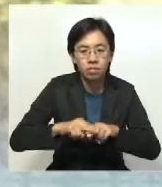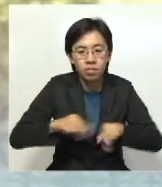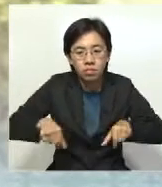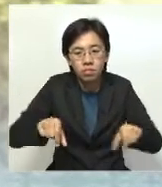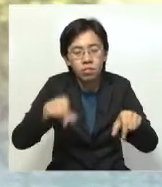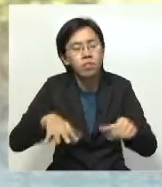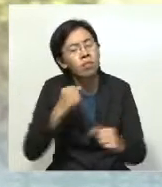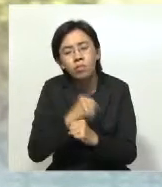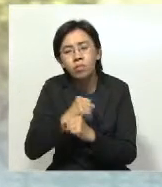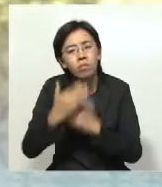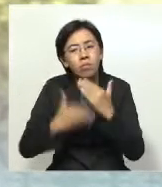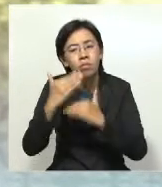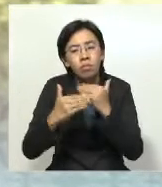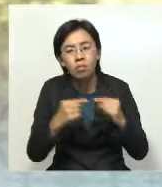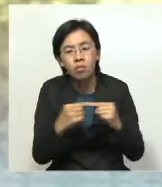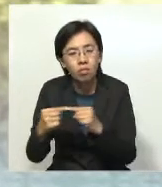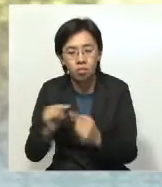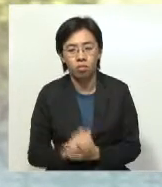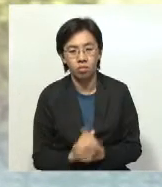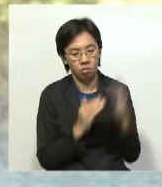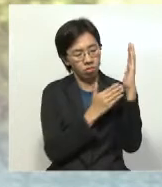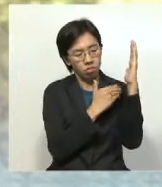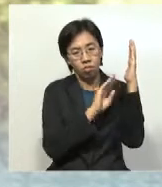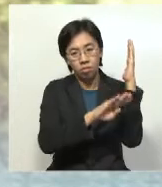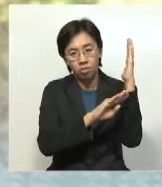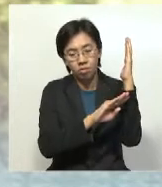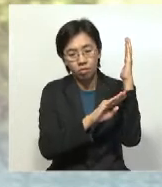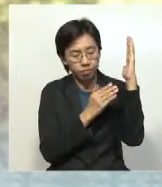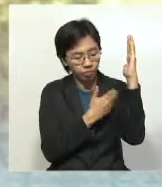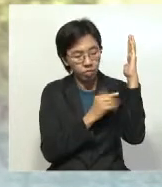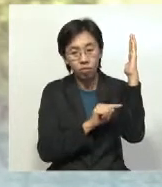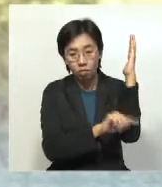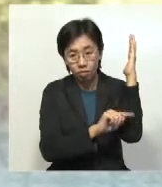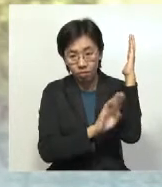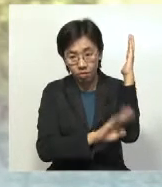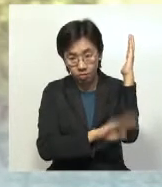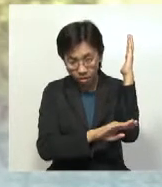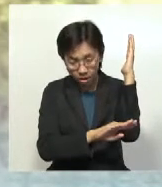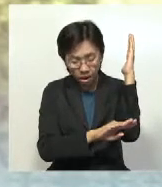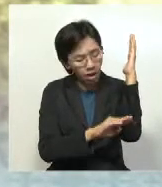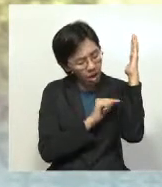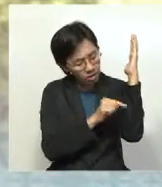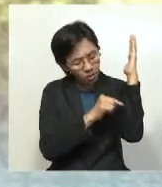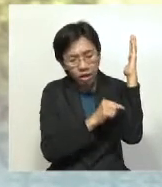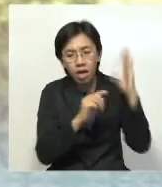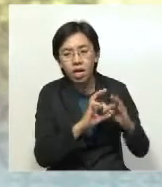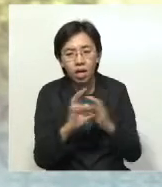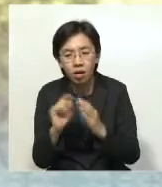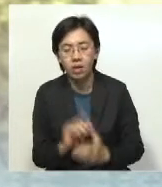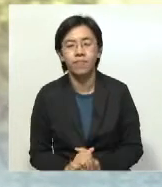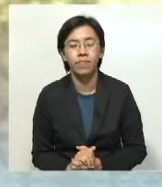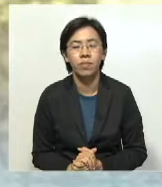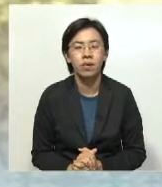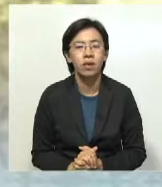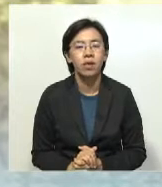ไรเหล่านี้แล้วเราก็ต้องเชื่อมโยงฝั่งตะวันตกกับฝั่งตะวันออกคืออ่าวไทยกับอันดามันด้วยฝั่งของพวกเรานี่ก็จะเป็นเรีย